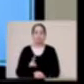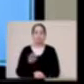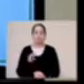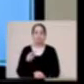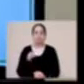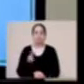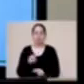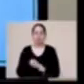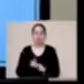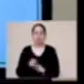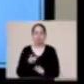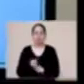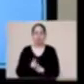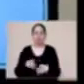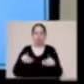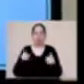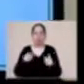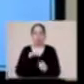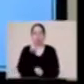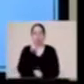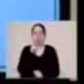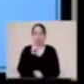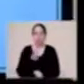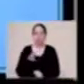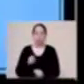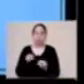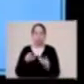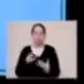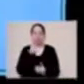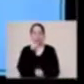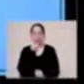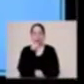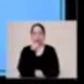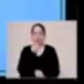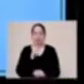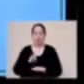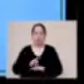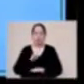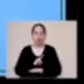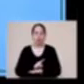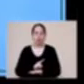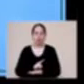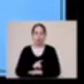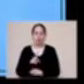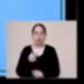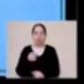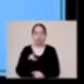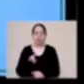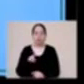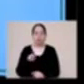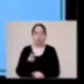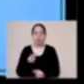Коршун – это очень полезная птица. Она обычно питается лягушками, грызунами,